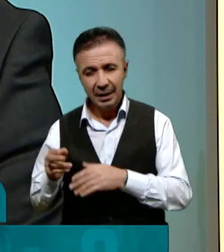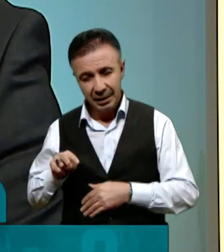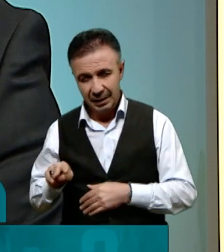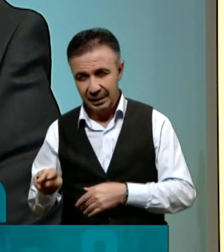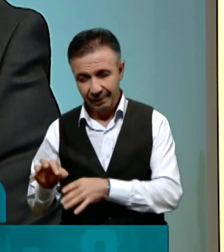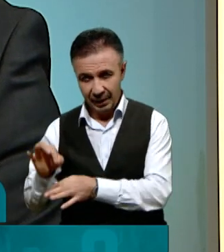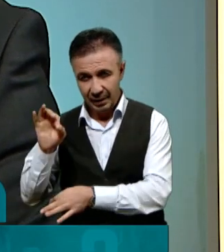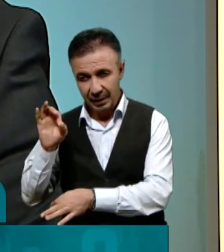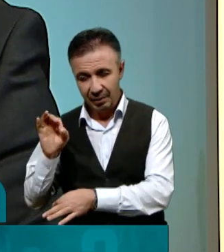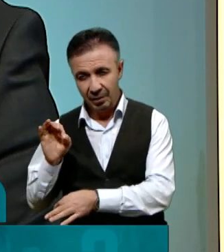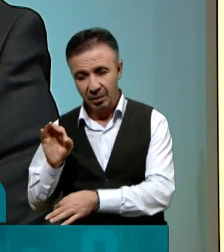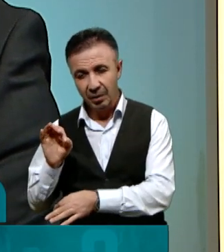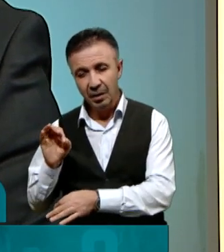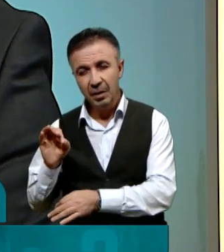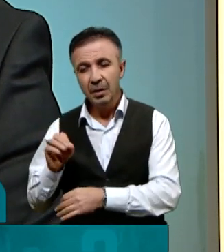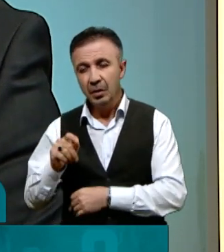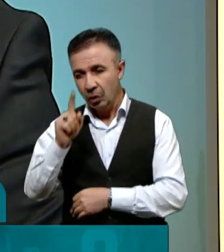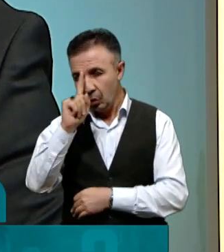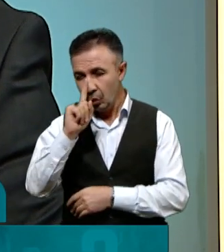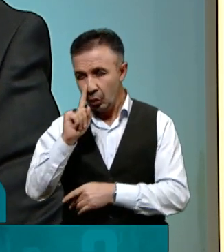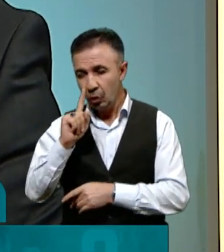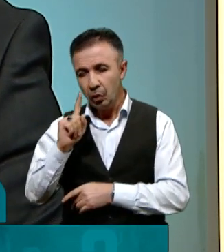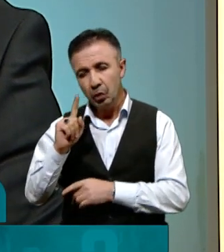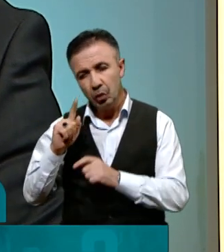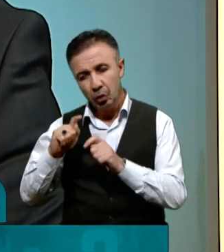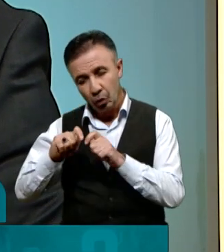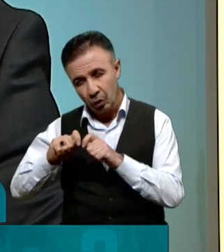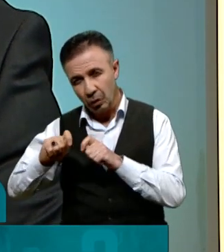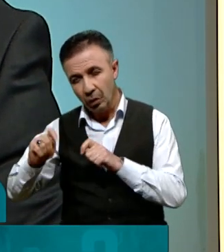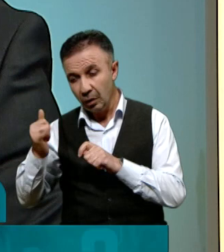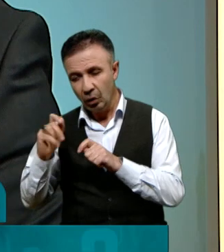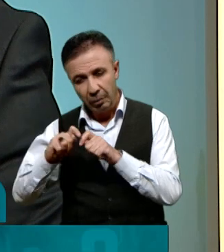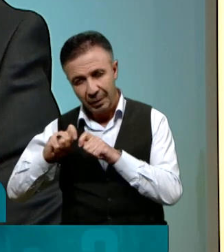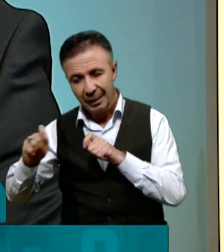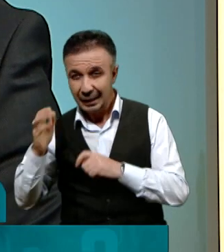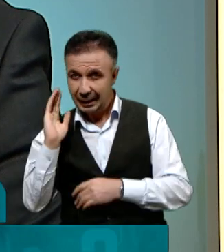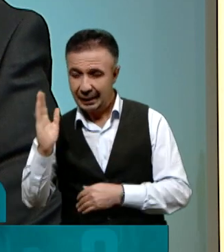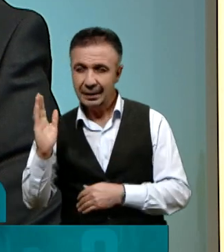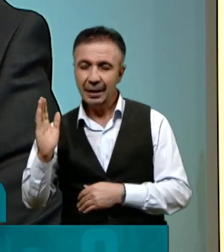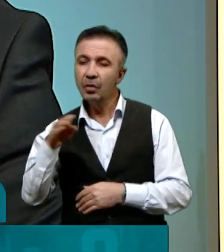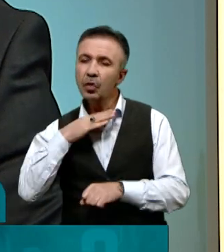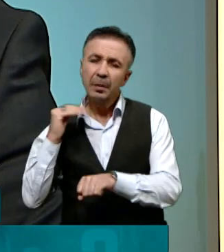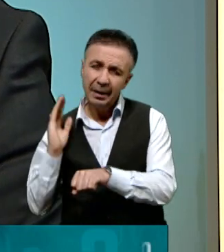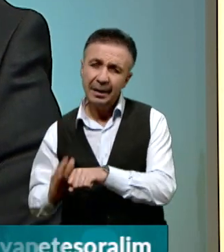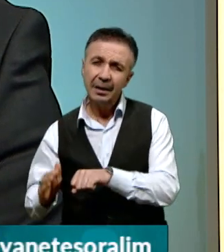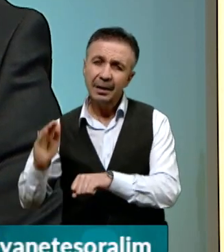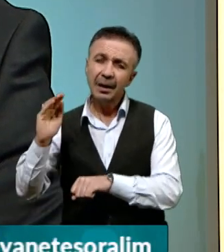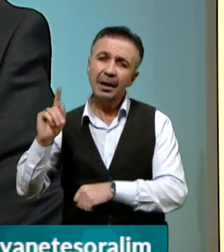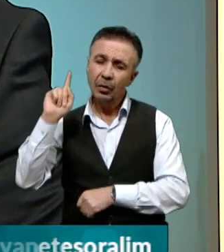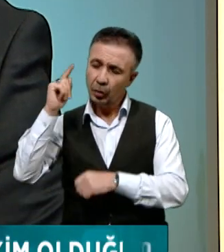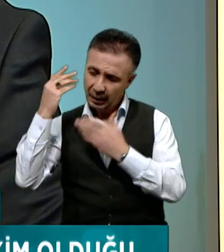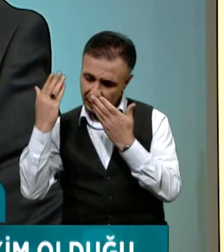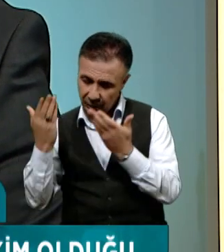mesafeyi geçen işte 100 küsur kilometre dedi galiba seyircimiz. Evet. Oraya gitse kesse de nedir? Kurban geçerlidir.